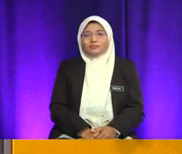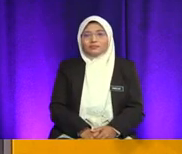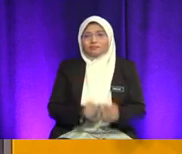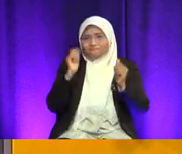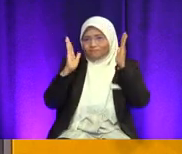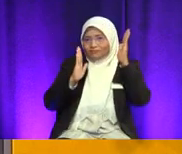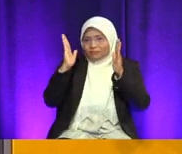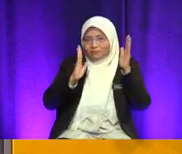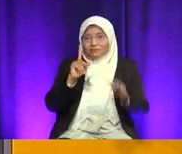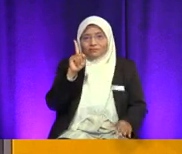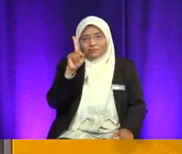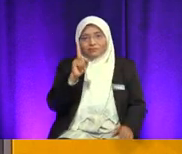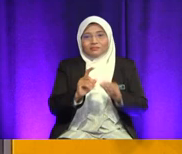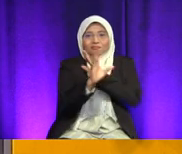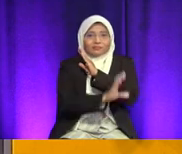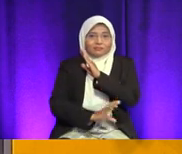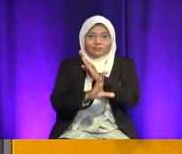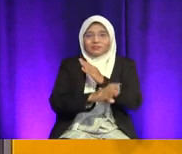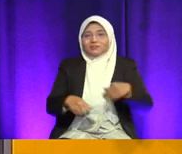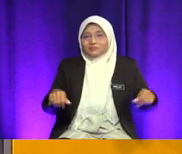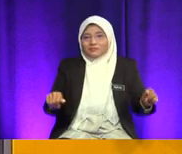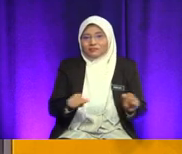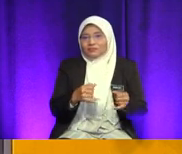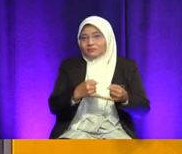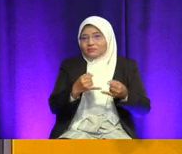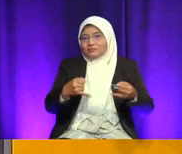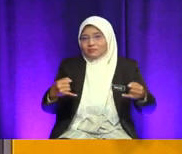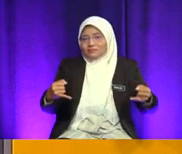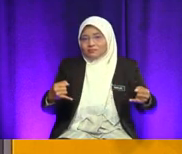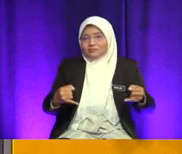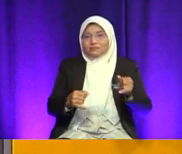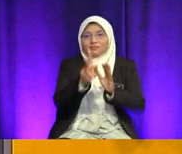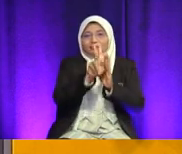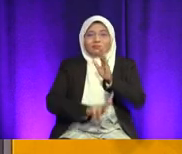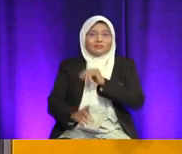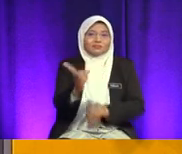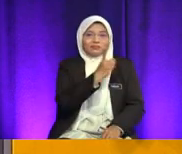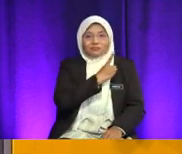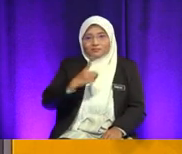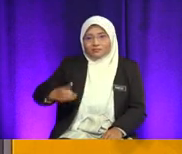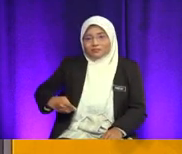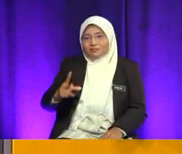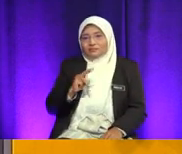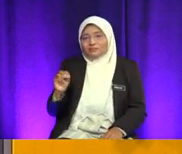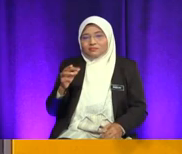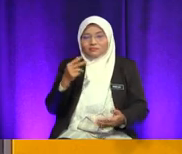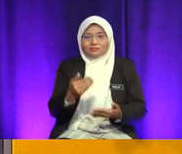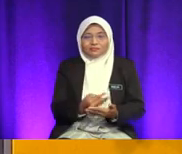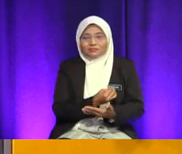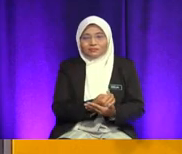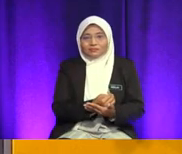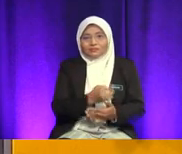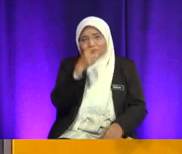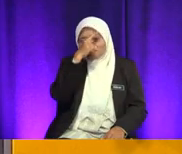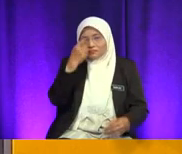sebuah negara yang mengamalkan jenis kedaulatan modern karena mengamalkan sistem Raja